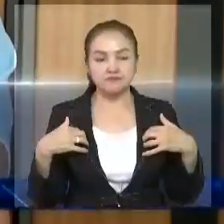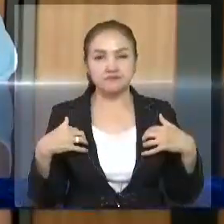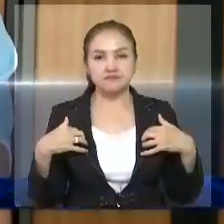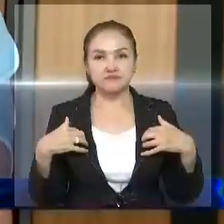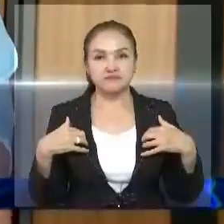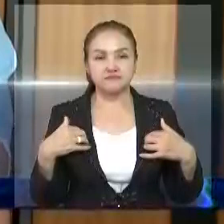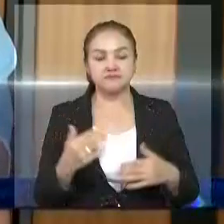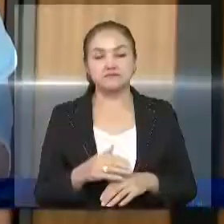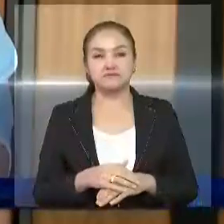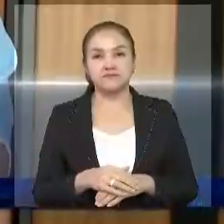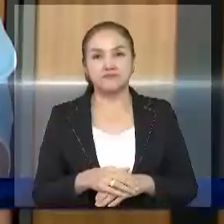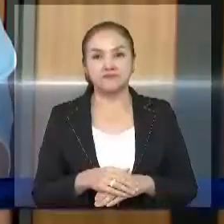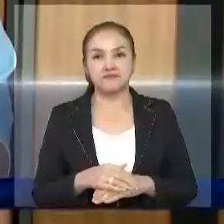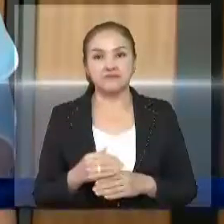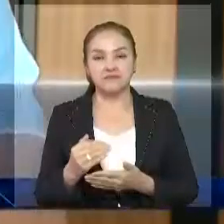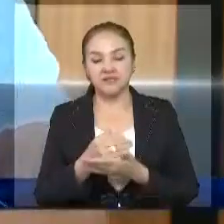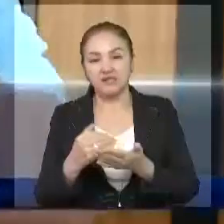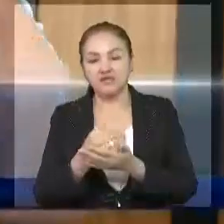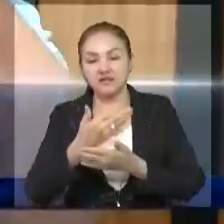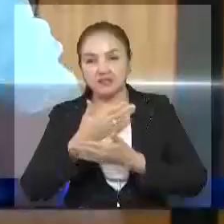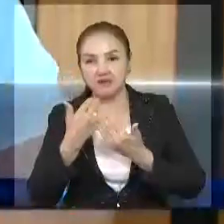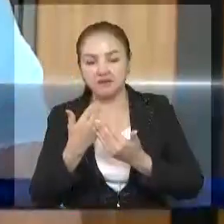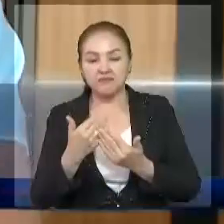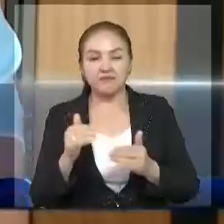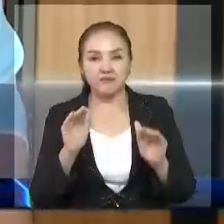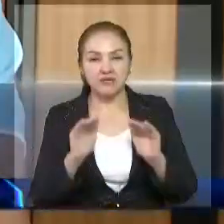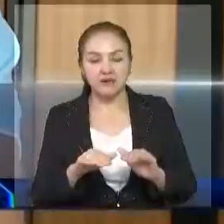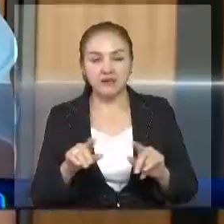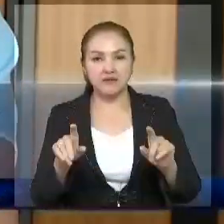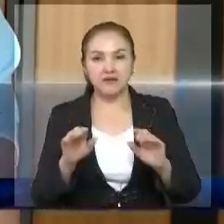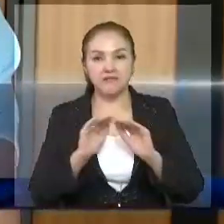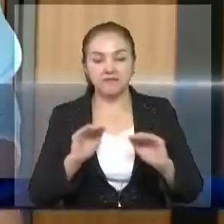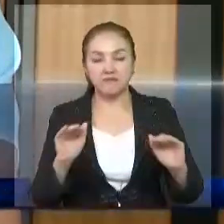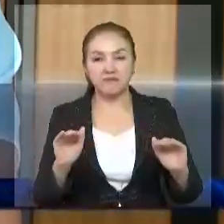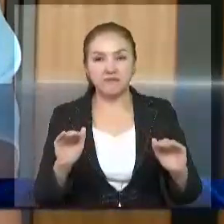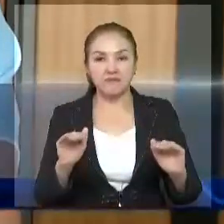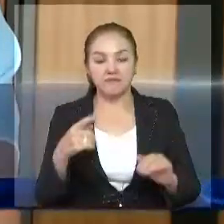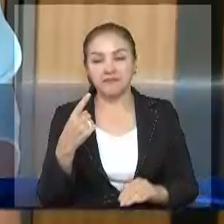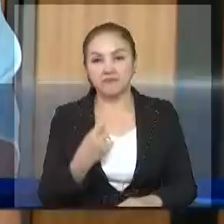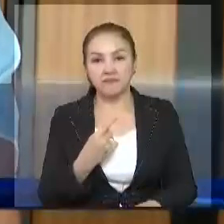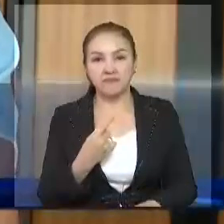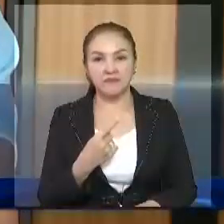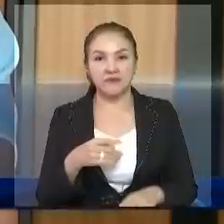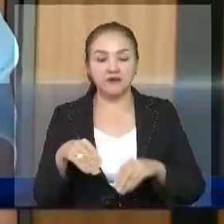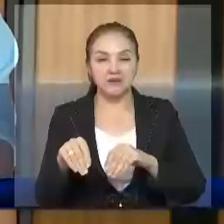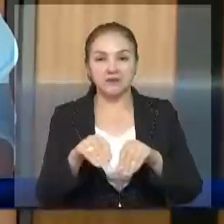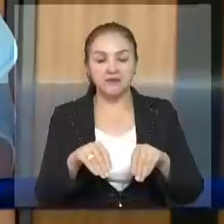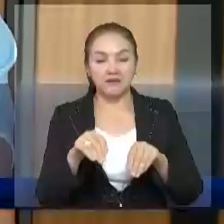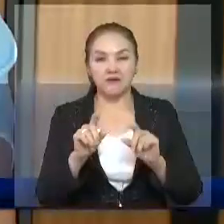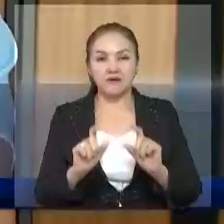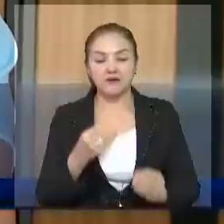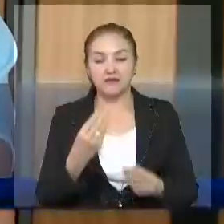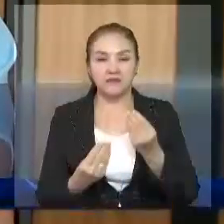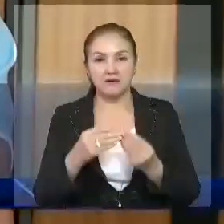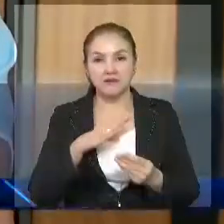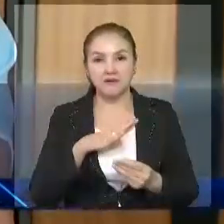малдың есінде қиында жинамаған. Үйігі тұр. Балдар сонда бір құмда ойнап отқан сияқты ойнап отыр